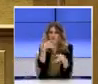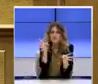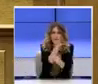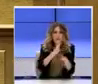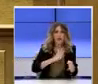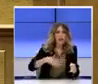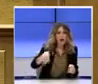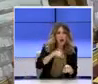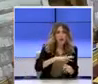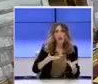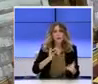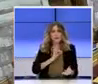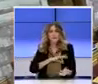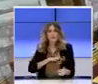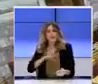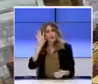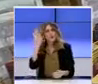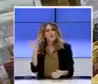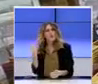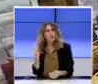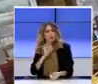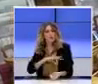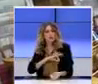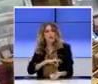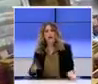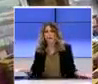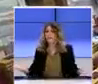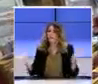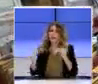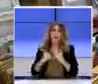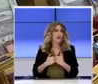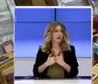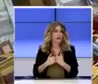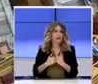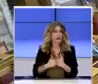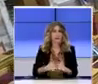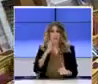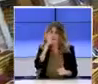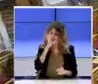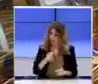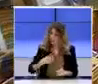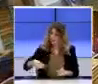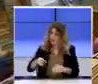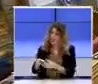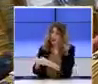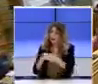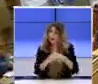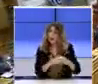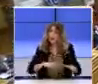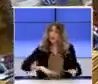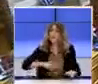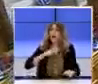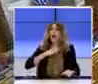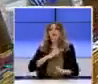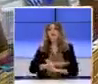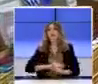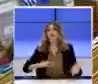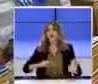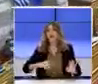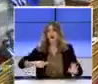Αυτό όμως πολλές φορές που δεν το είδαμε ως κύριο χαρακτηριστικό των κομμάτων και